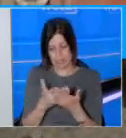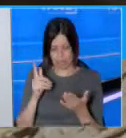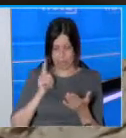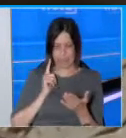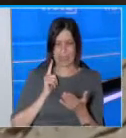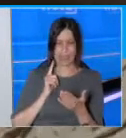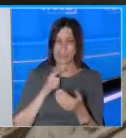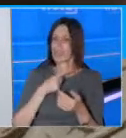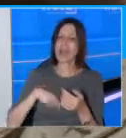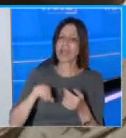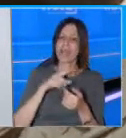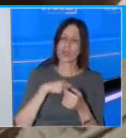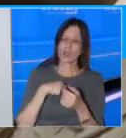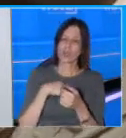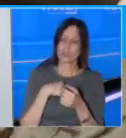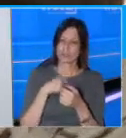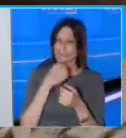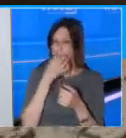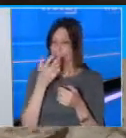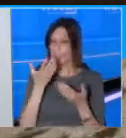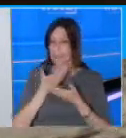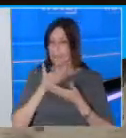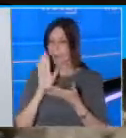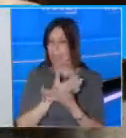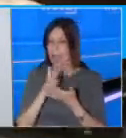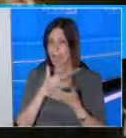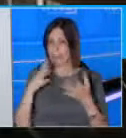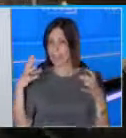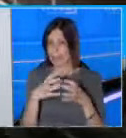להמתין. אנחנו... קיבלתם על כך החלטה בקבינט?